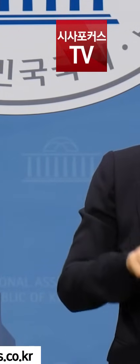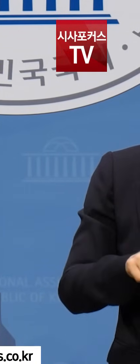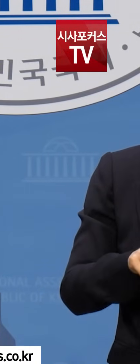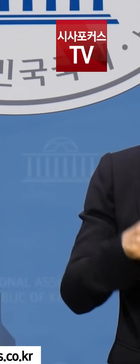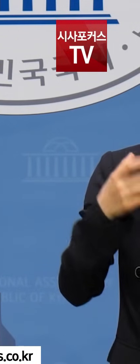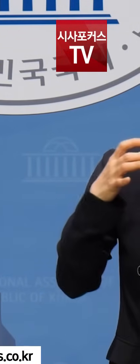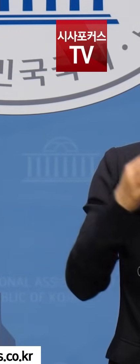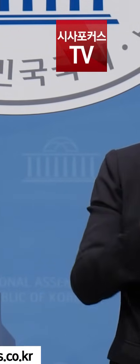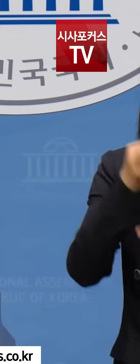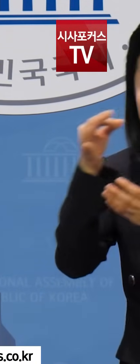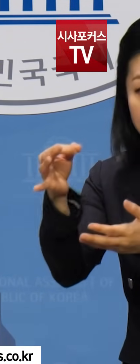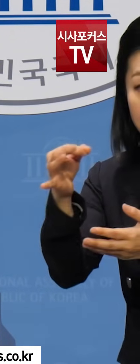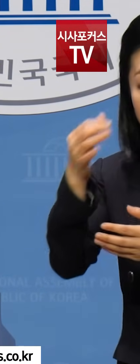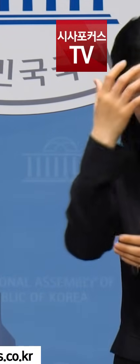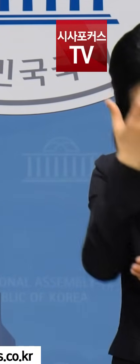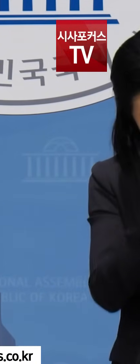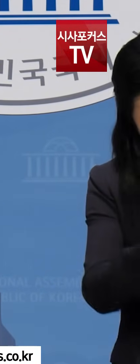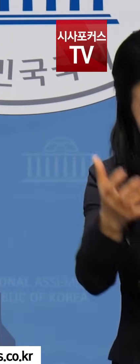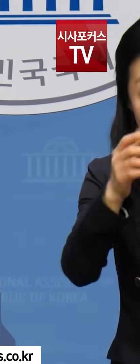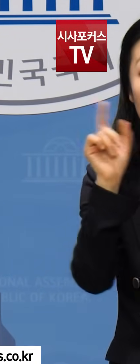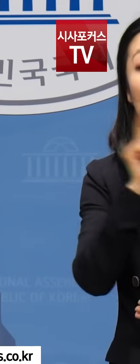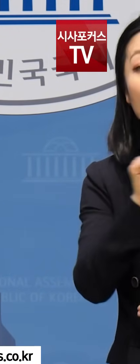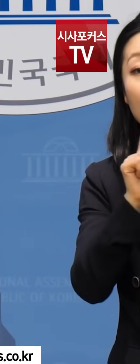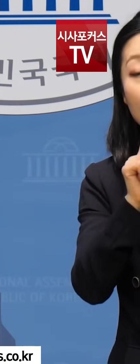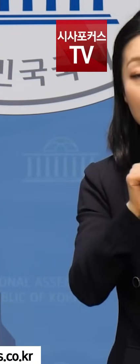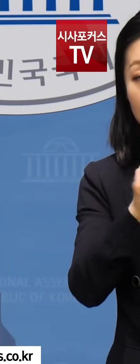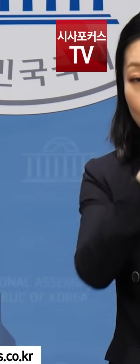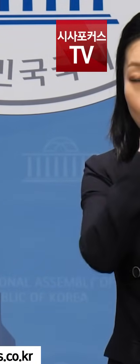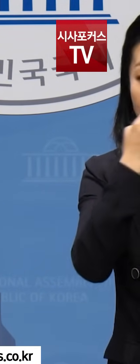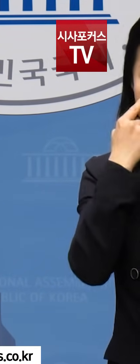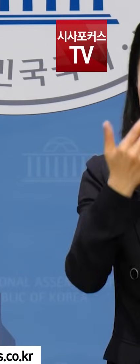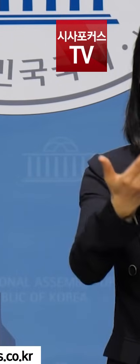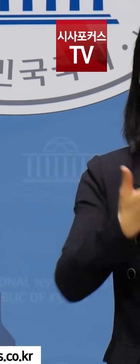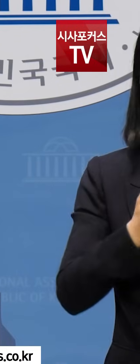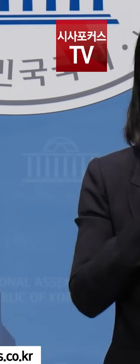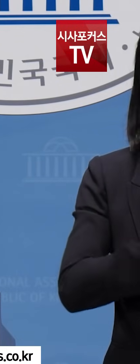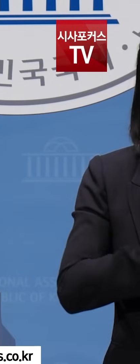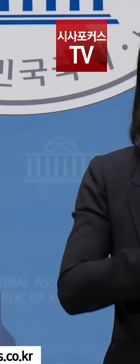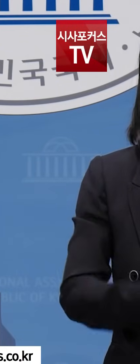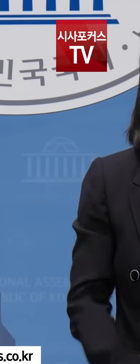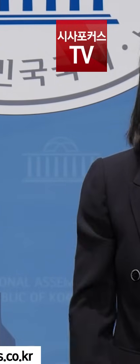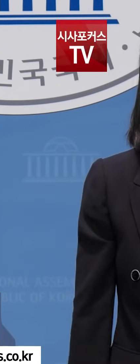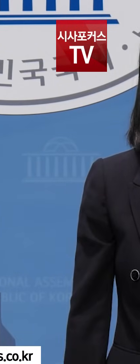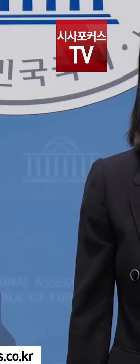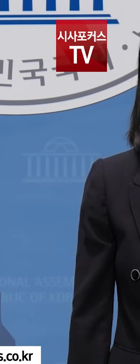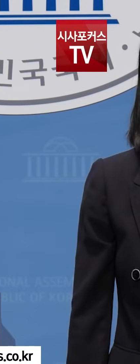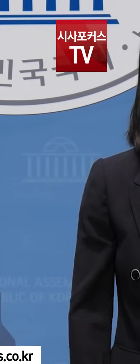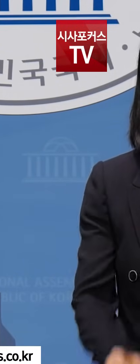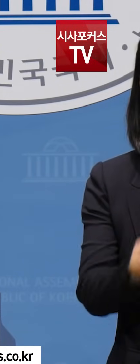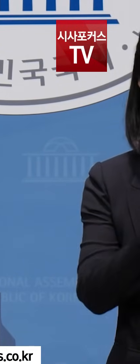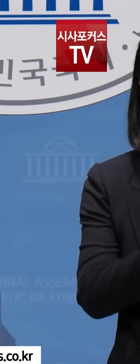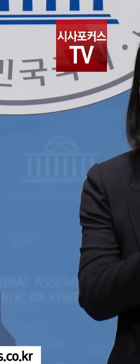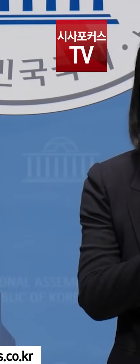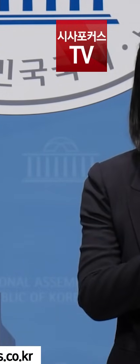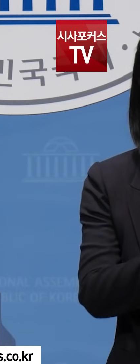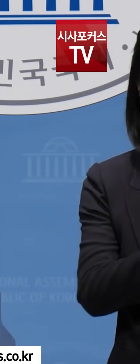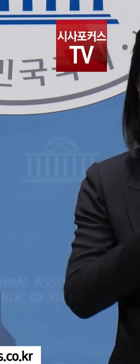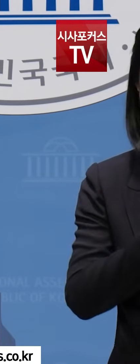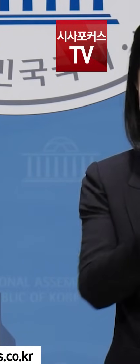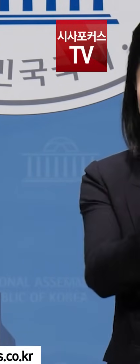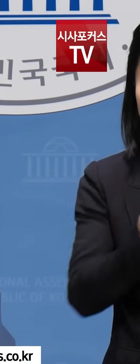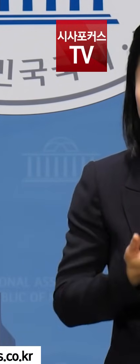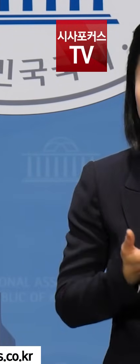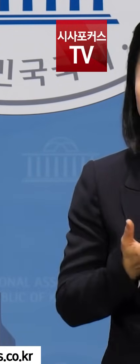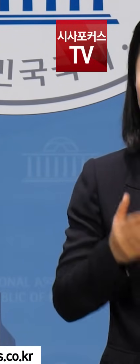아니면 자선단체에라도 기부한 바가 있는지에 대해서도 밝혀야 합니다. 이 점에 대해서 밝혀야 되는